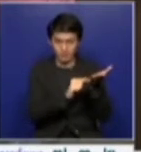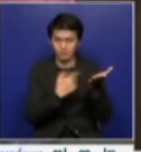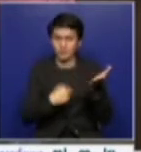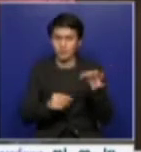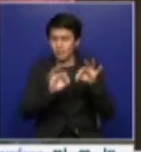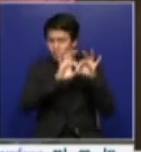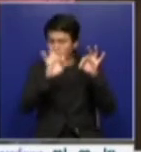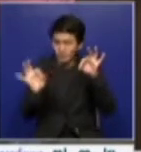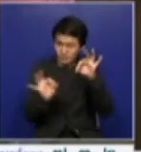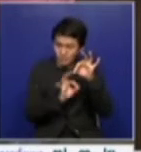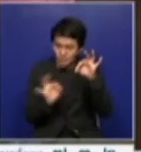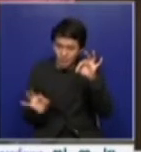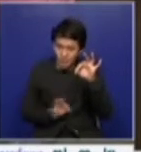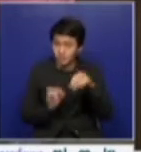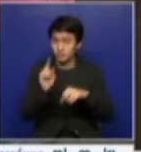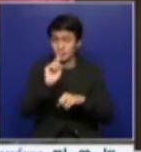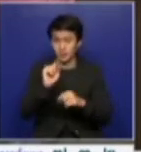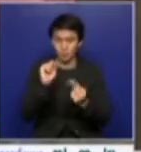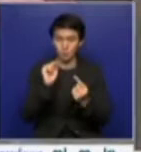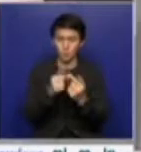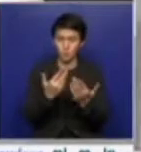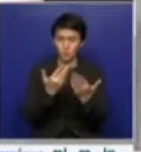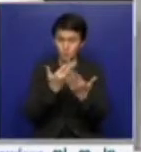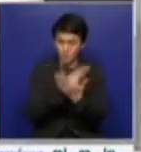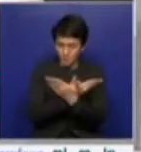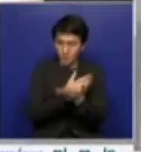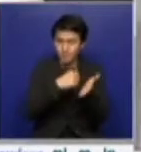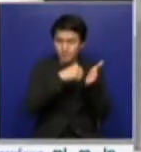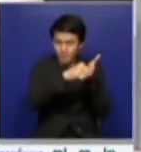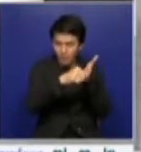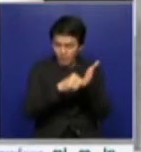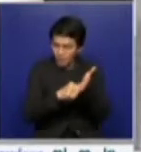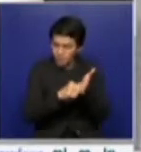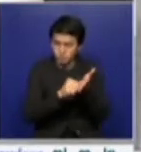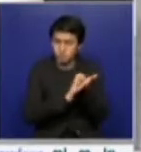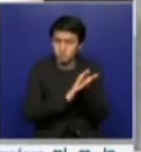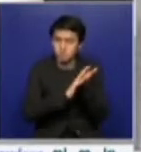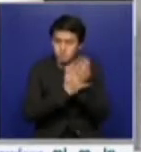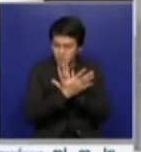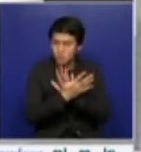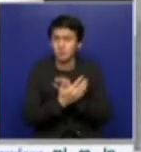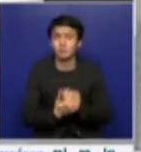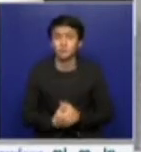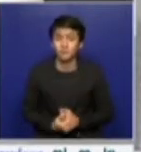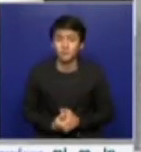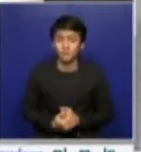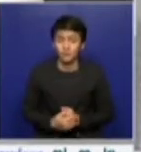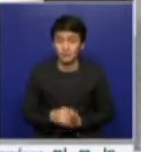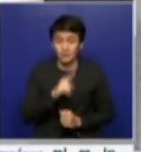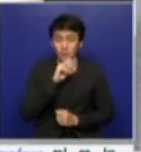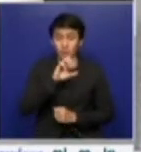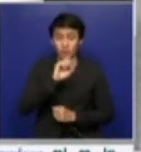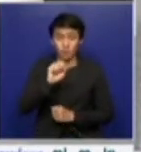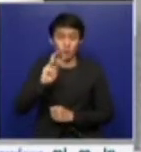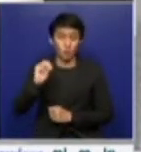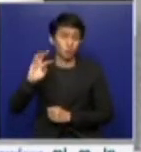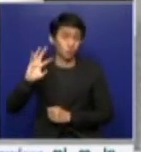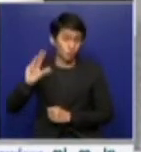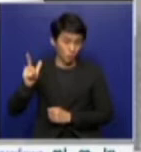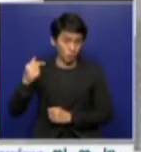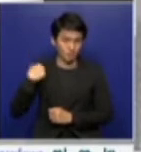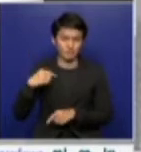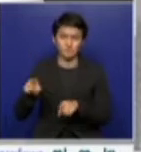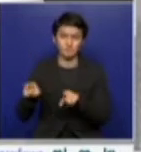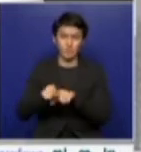สาระที่เปลี่ยนแปลงไปจากร่างเดิมอย่างมากทางสนชเส้นพลเอกประยุทธ์แต่งตั้ง